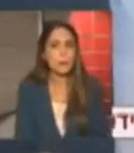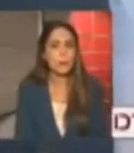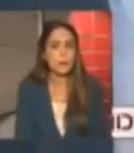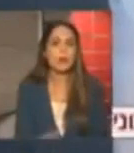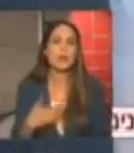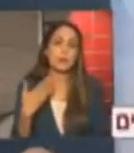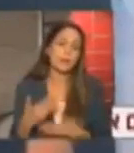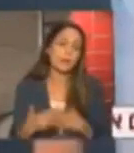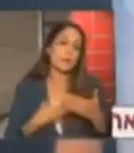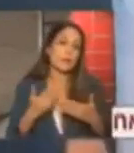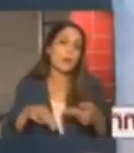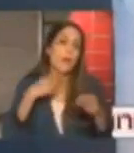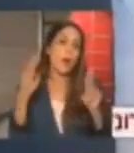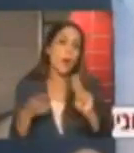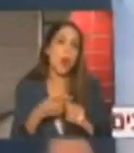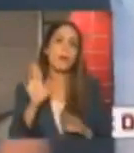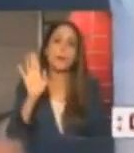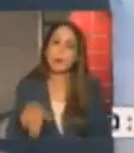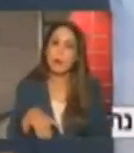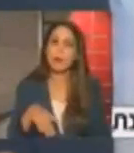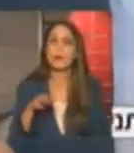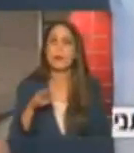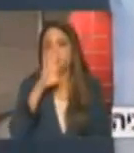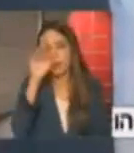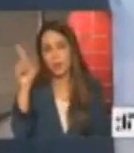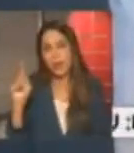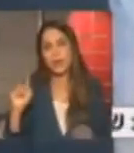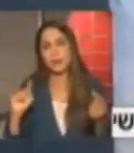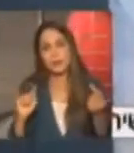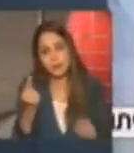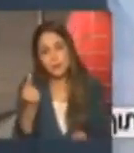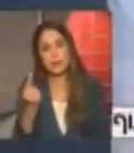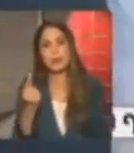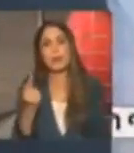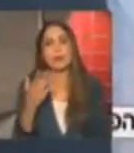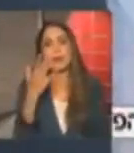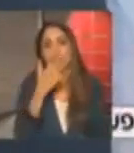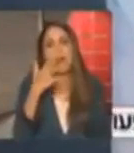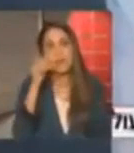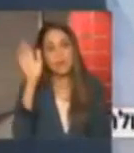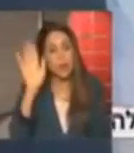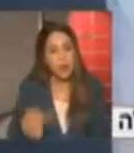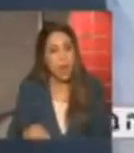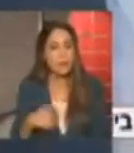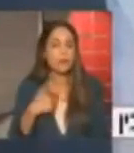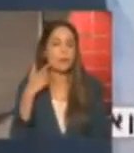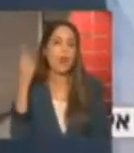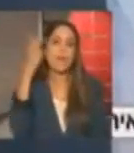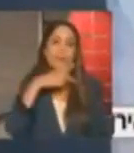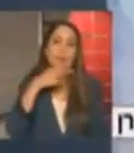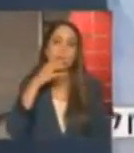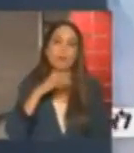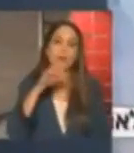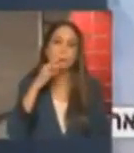שתהליכים בעולם, כולל בעירה, מתרחשים לפנינו ובאפריקה, אני חושב שיש הבנה טובה